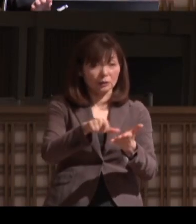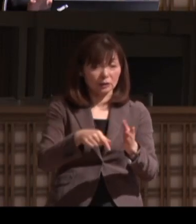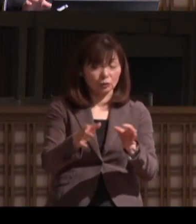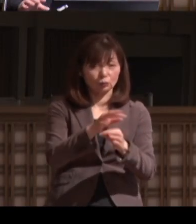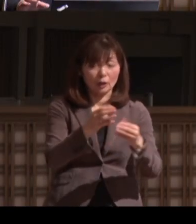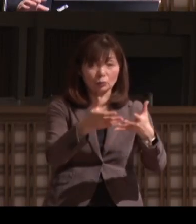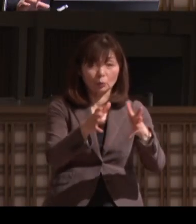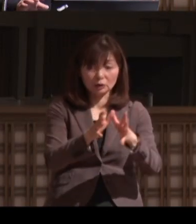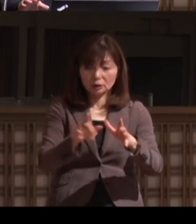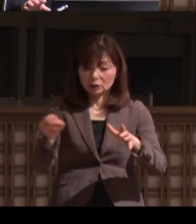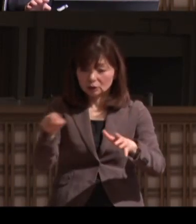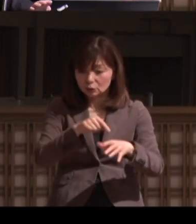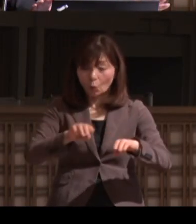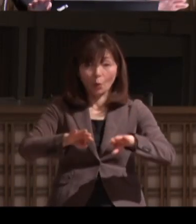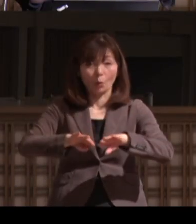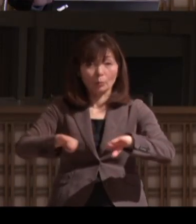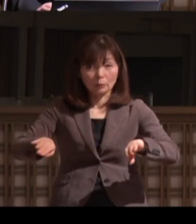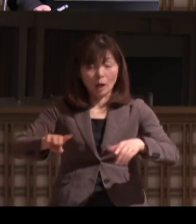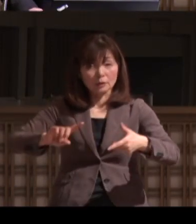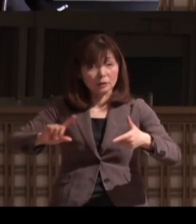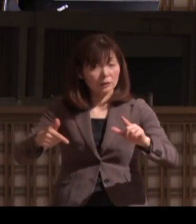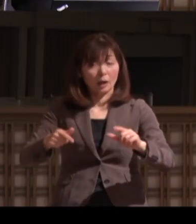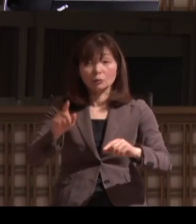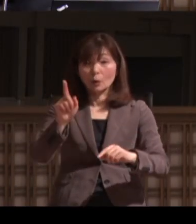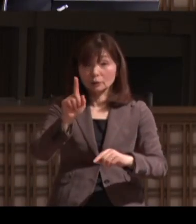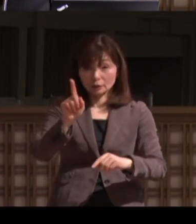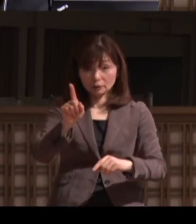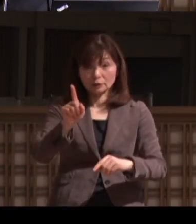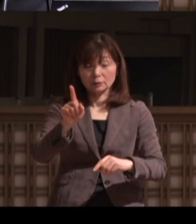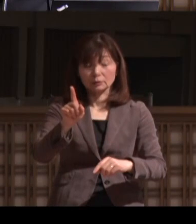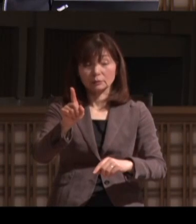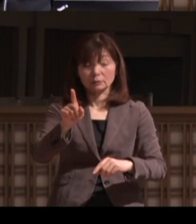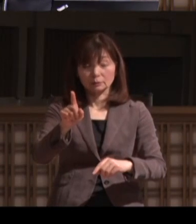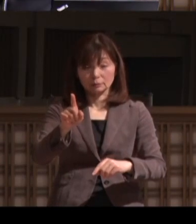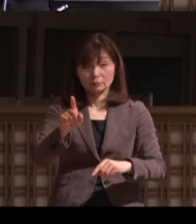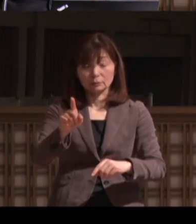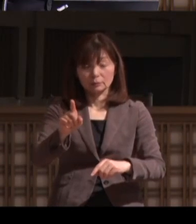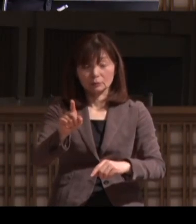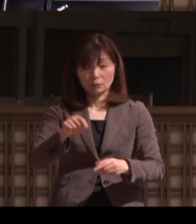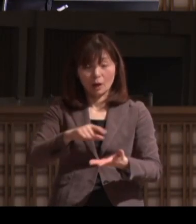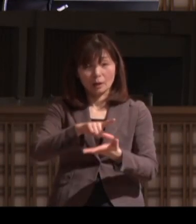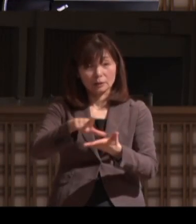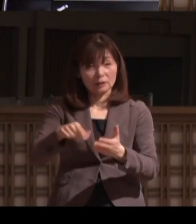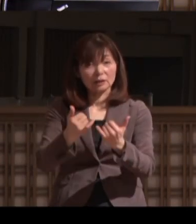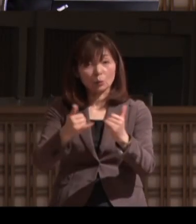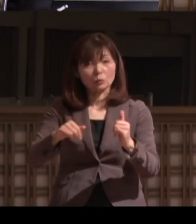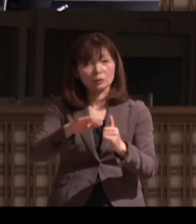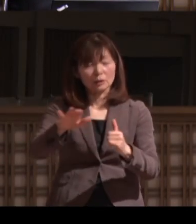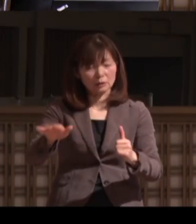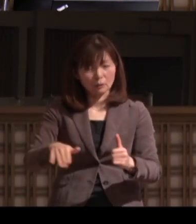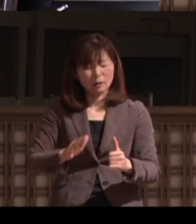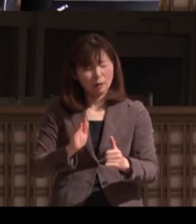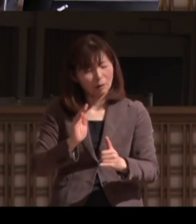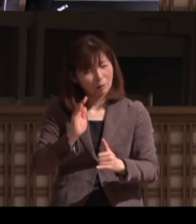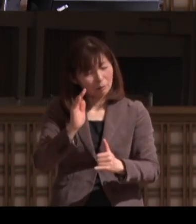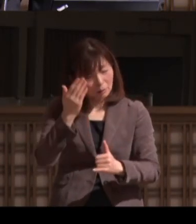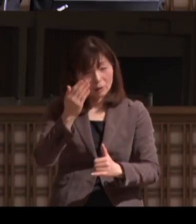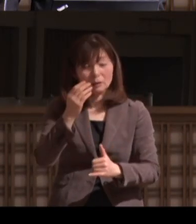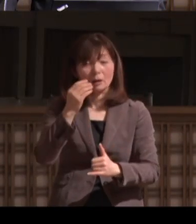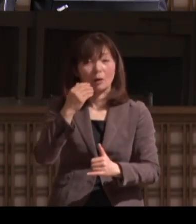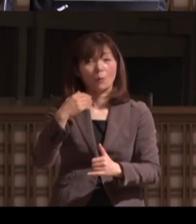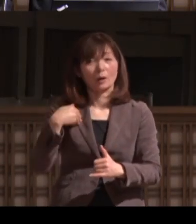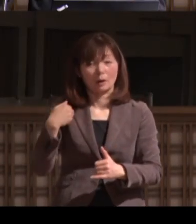何が違うんだっていうところはずっとですねえ地域住民には理解されにくいというか